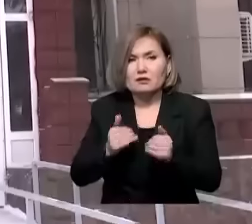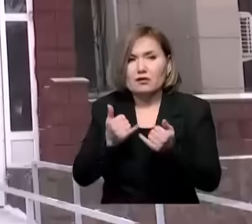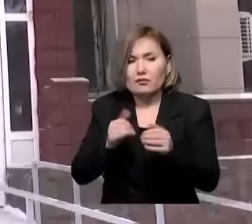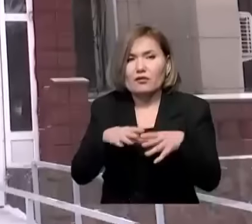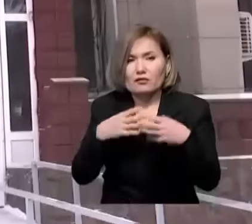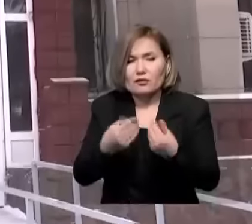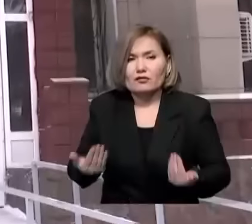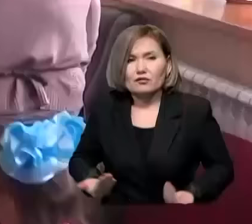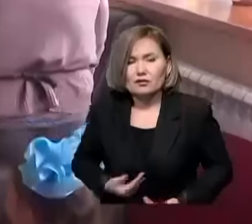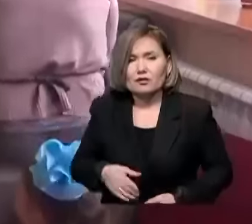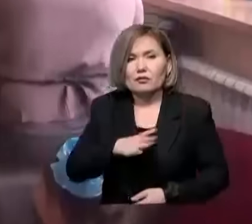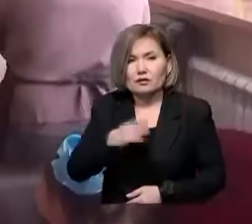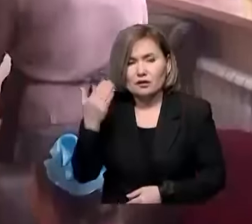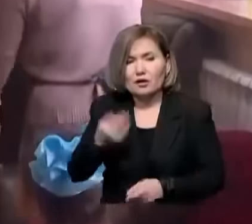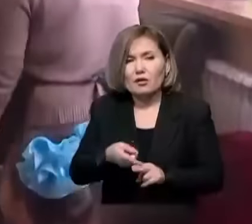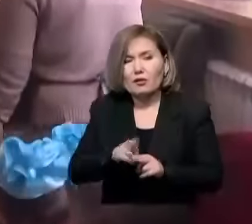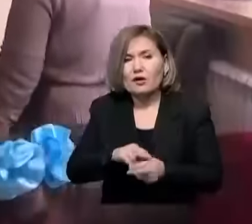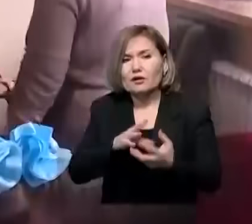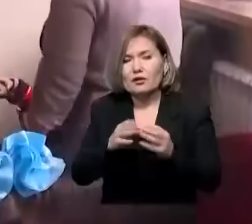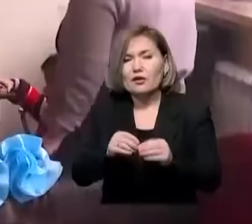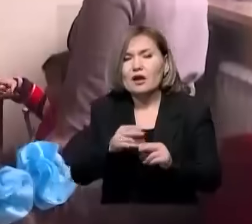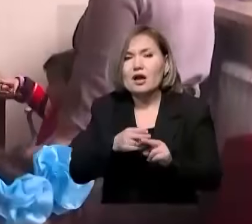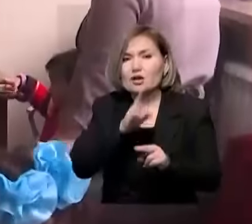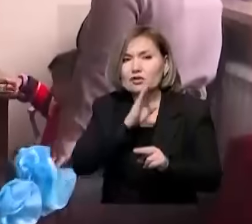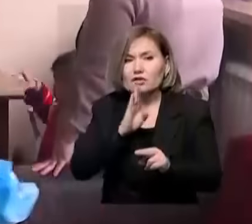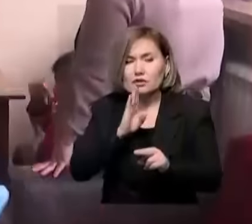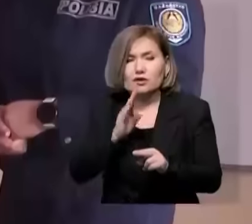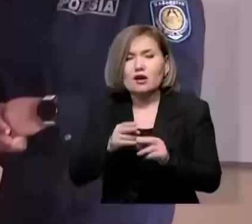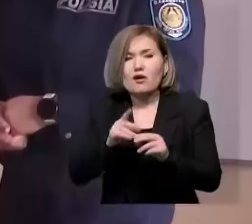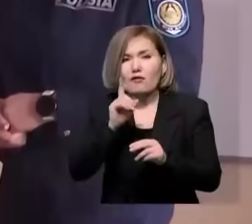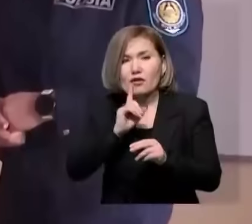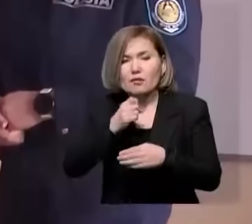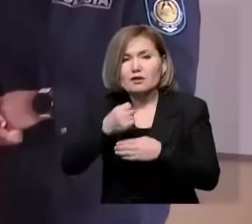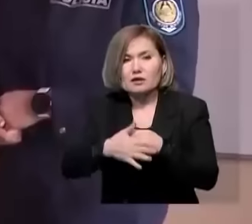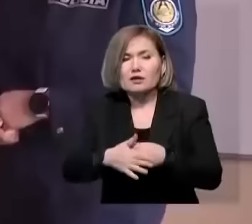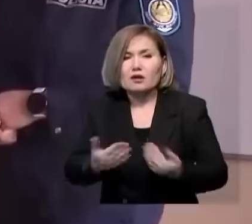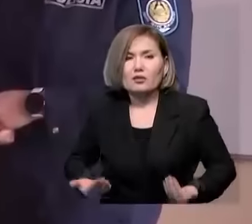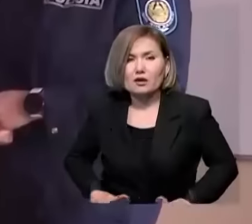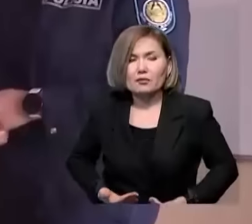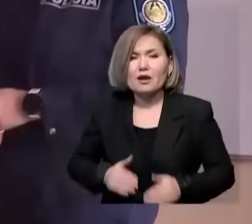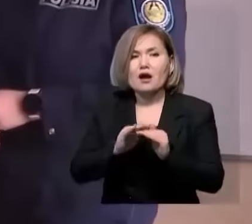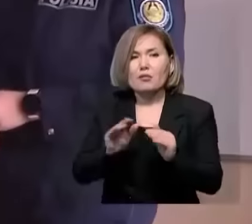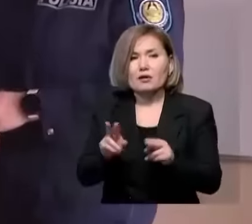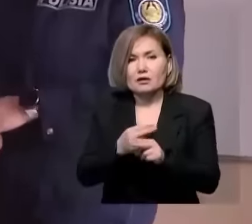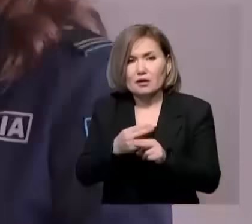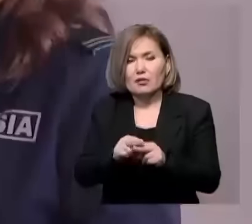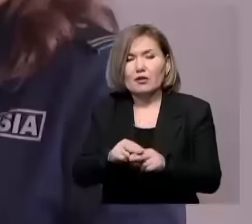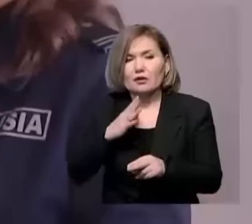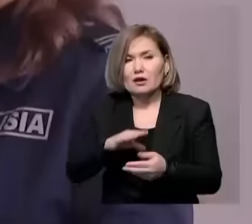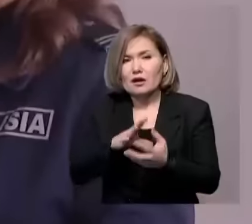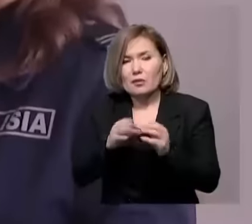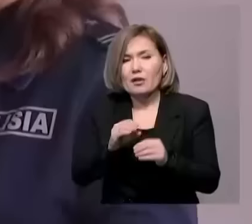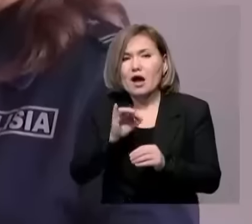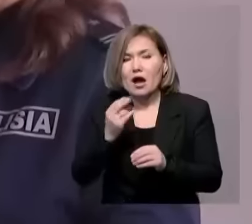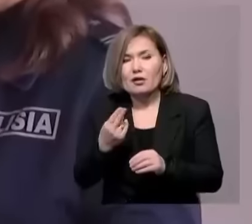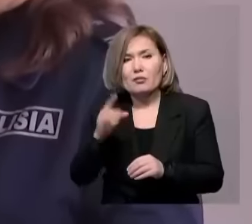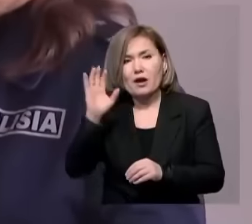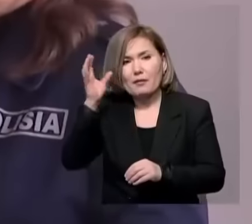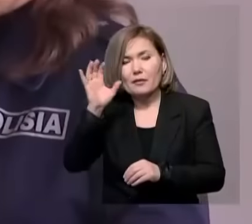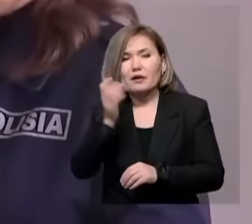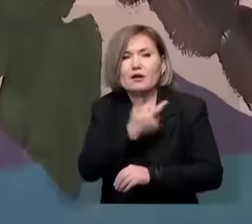орталықта тұрмыста теперіш көрген оның шона уақытша тұрып жатыр. Балаларда осында тәрбиеленуге мәжбүр. Мұнда әлеуметтік,